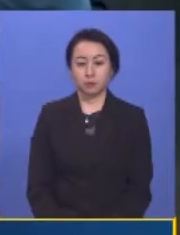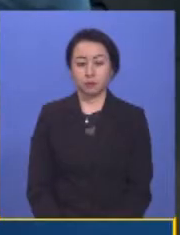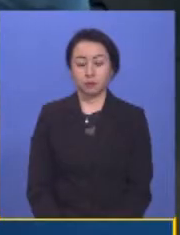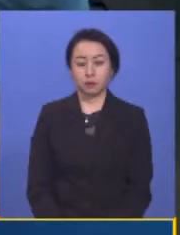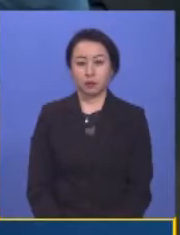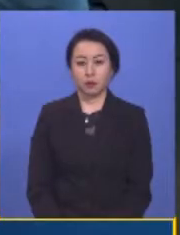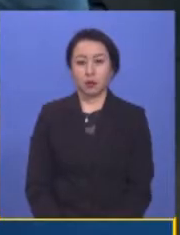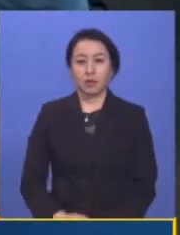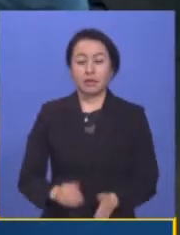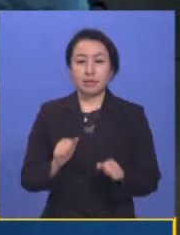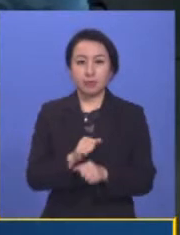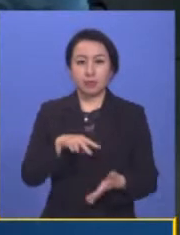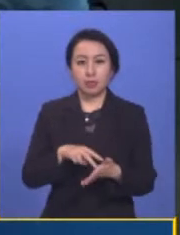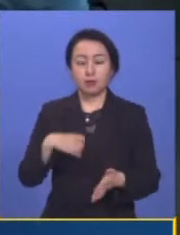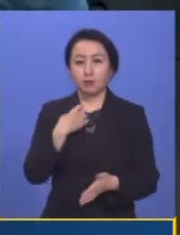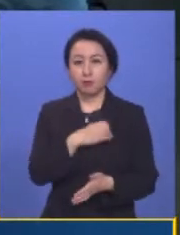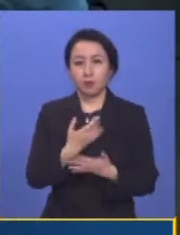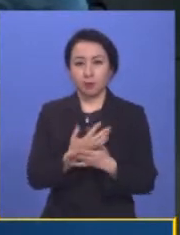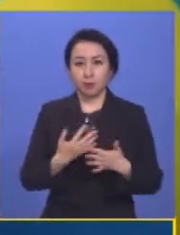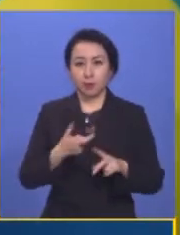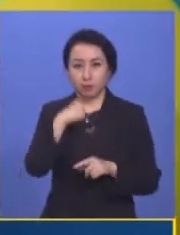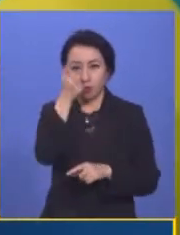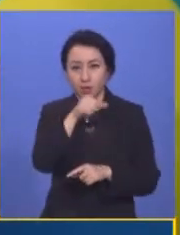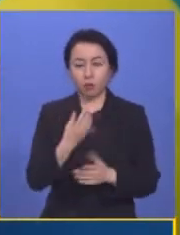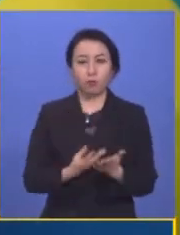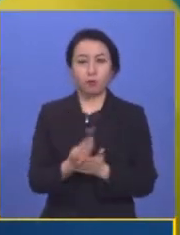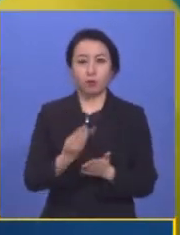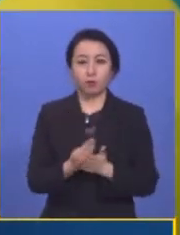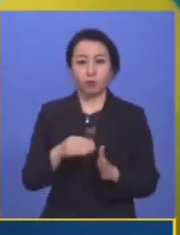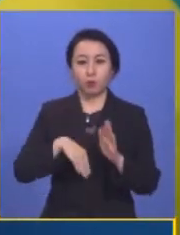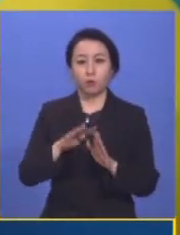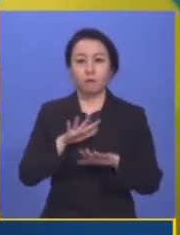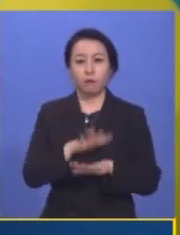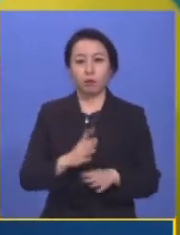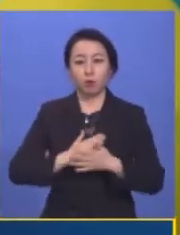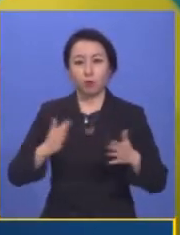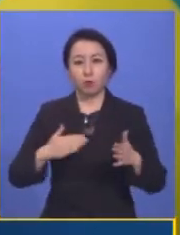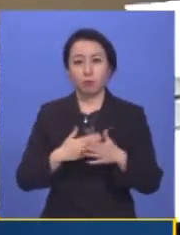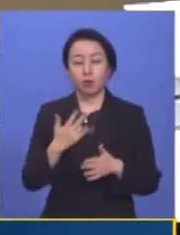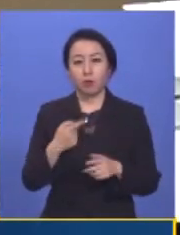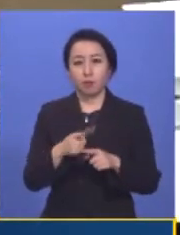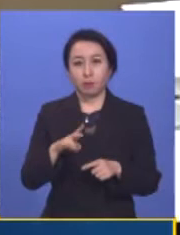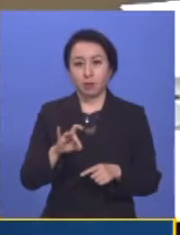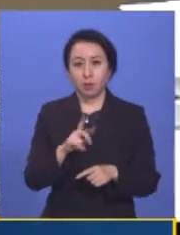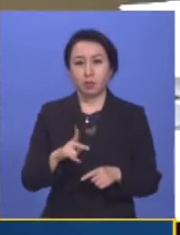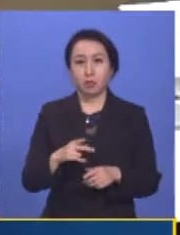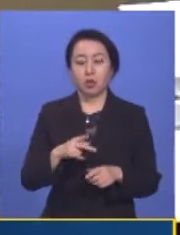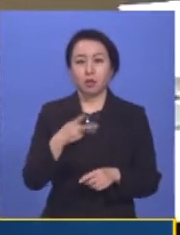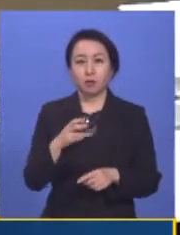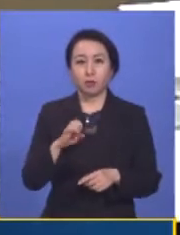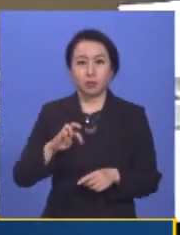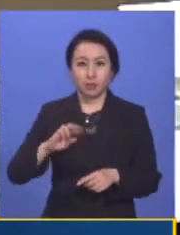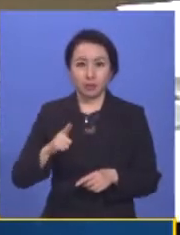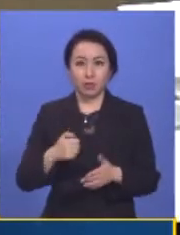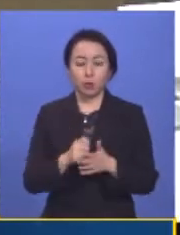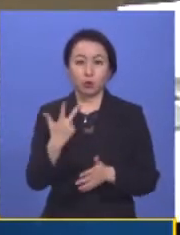Для сдерживания цен на социально значимые продовольственные товары в этом году финансирование стабилизационного фонда увеличили больше, чем в 1,5 раза, с почти 2 миллиардов